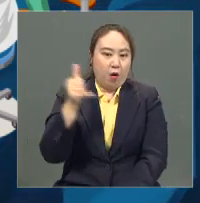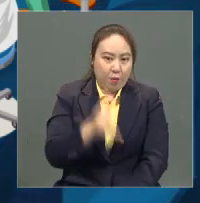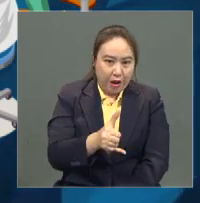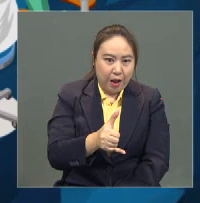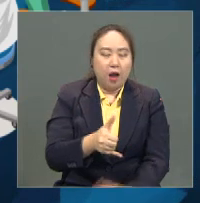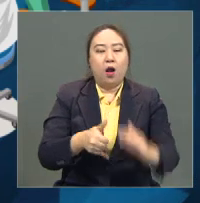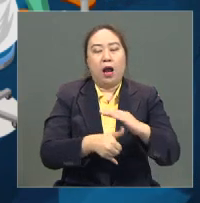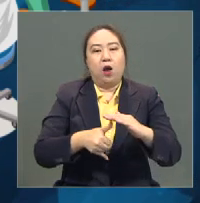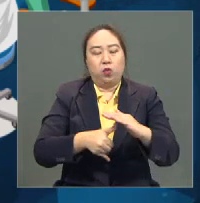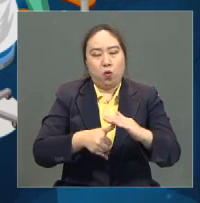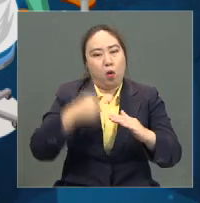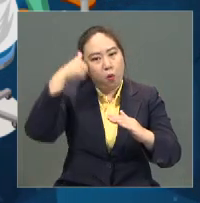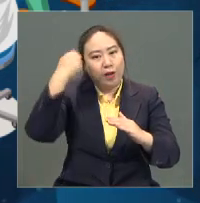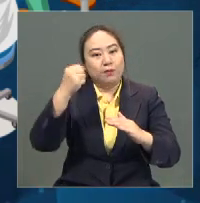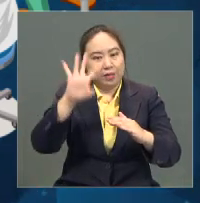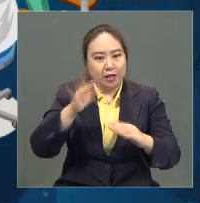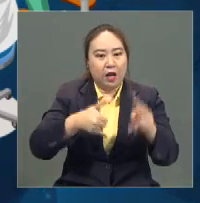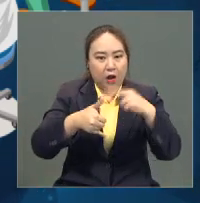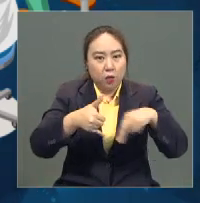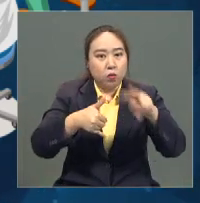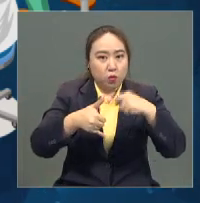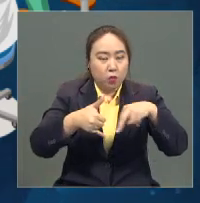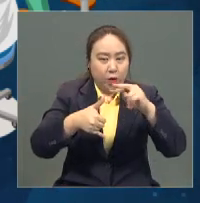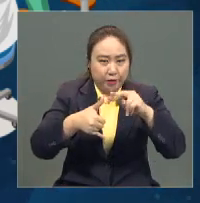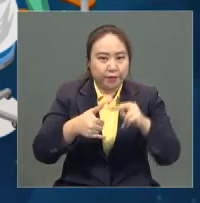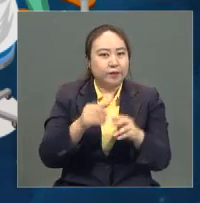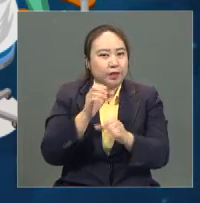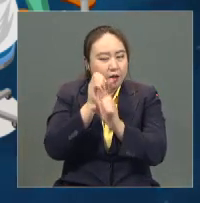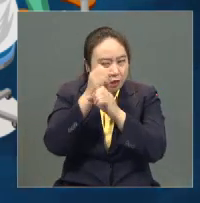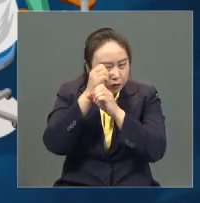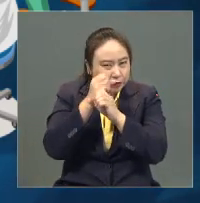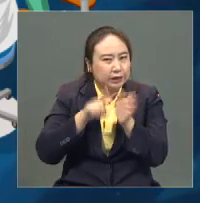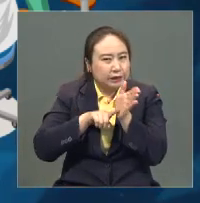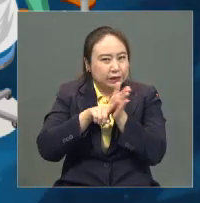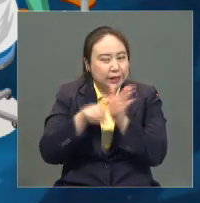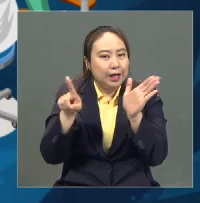ไม่รวมตัดตัวเป็นเวลา 14วันแล้วก็จะมีการตรวจหาเชื้อ 3